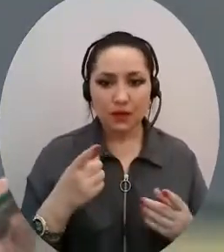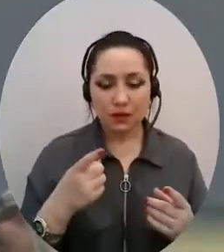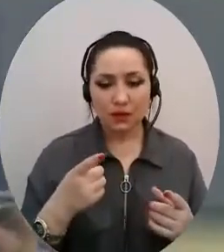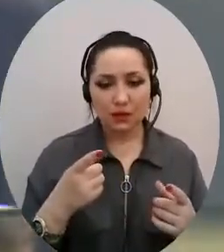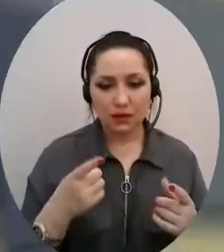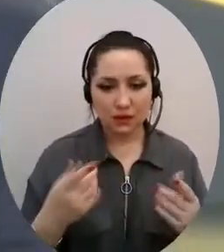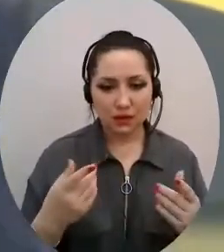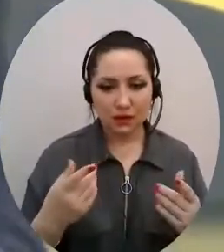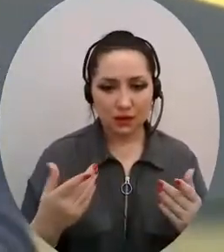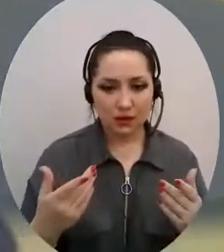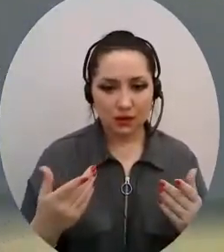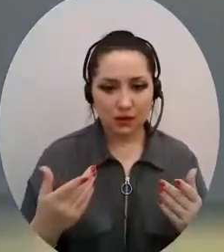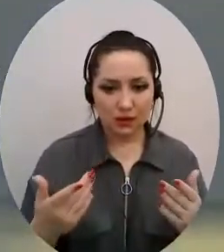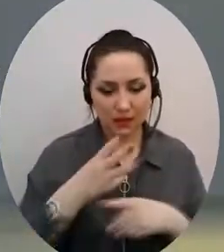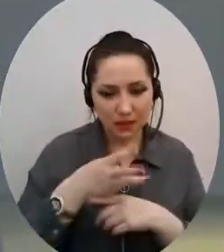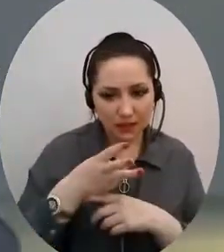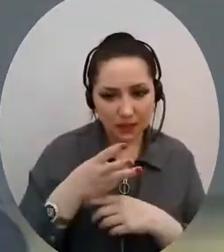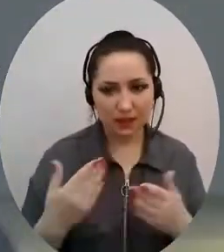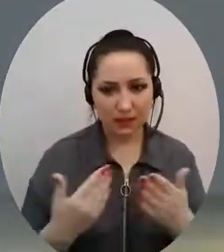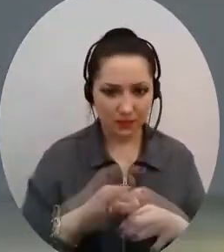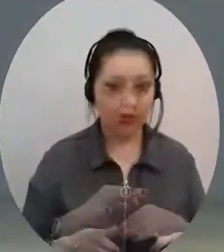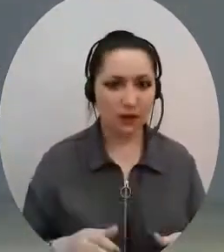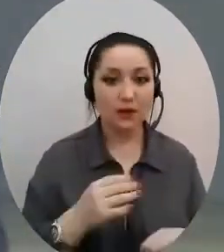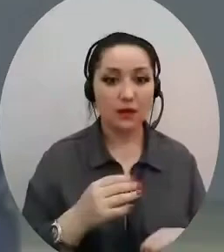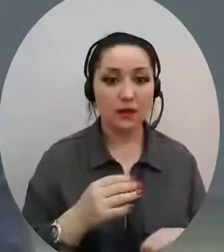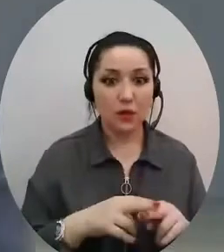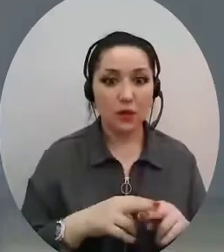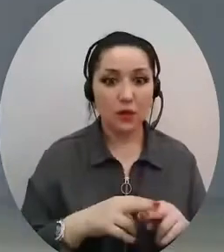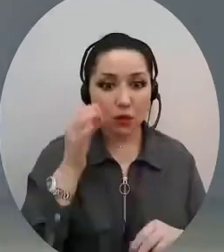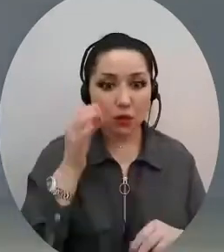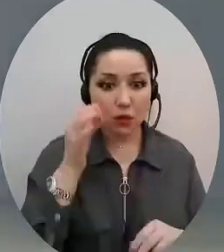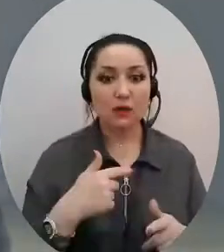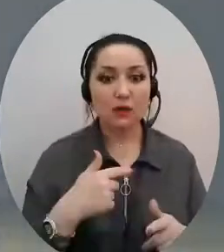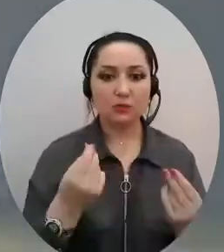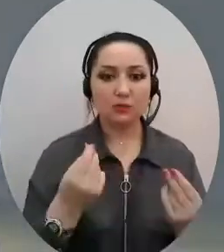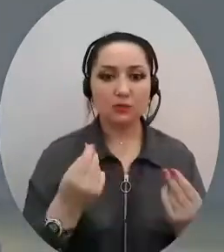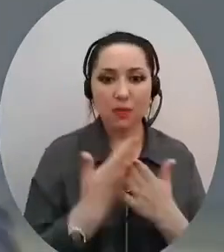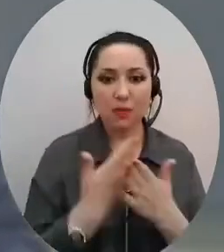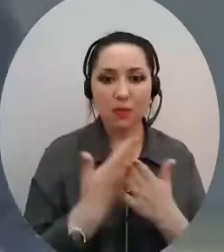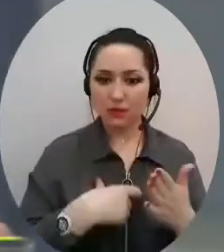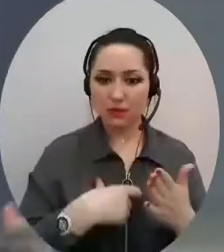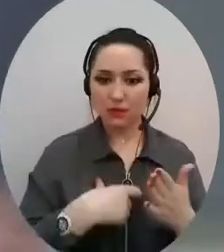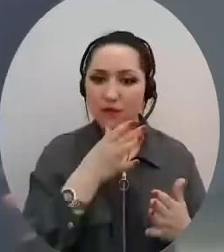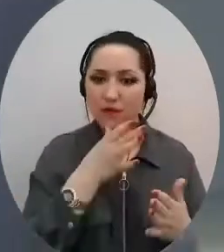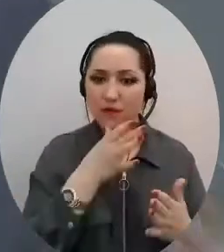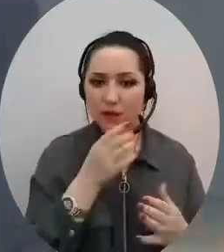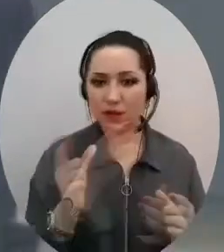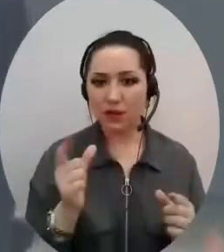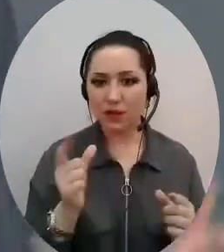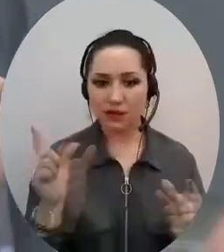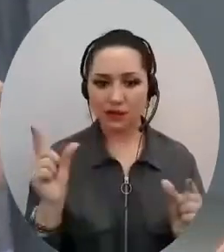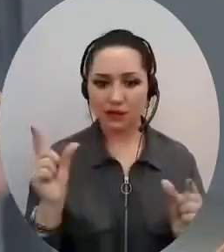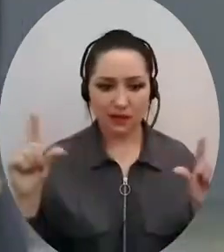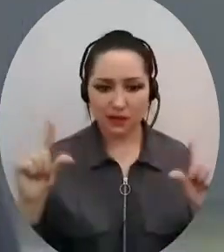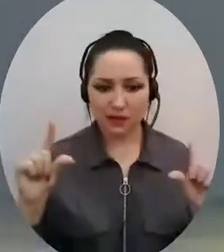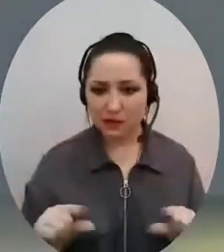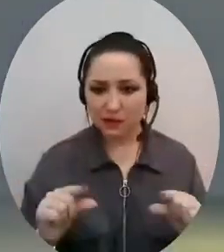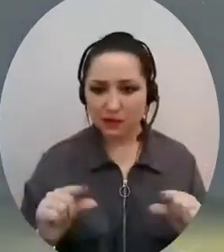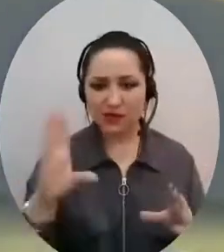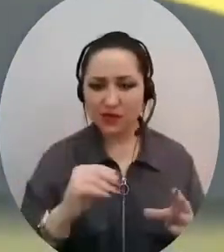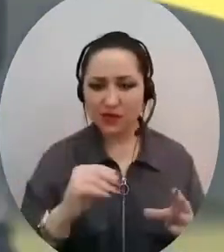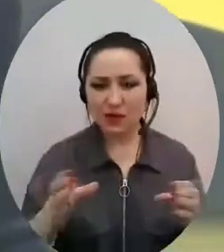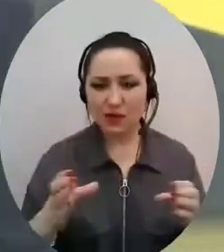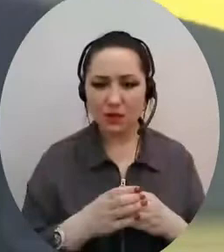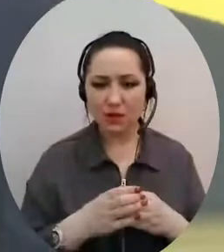себя. И вот вспомните, как наш бизнес показал себя во время кризиса. Все компании, очень многие